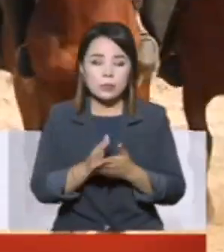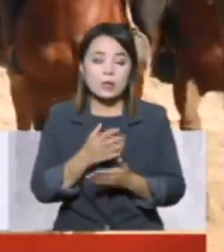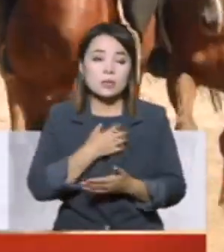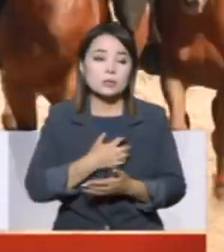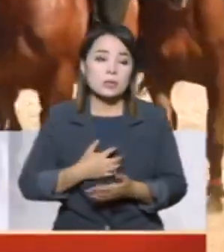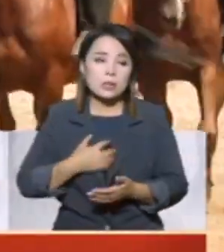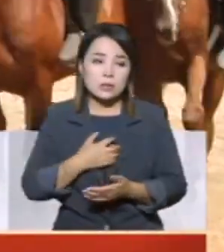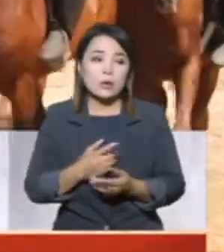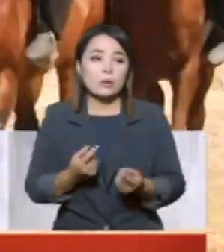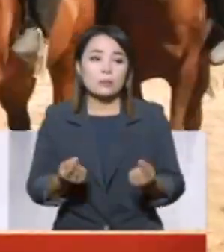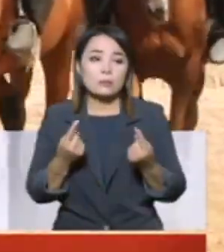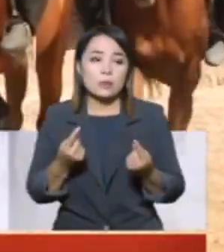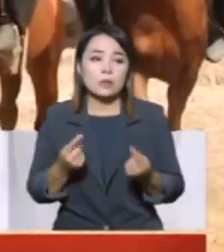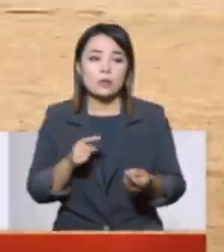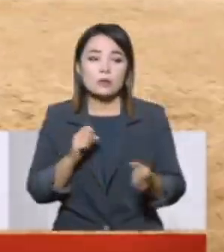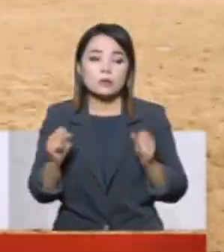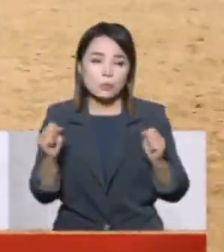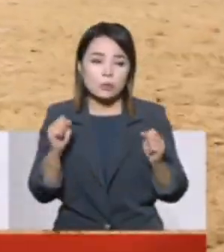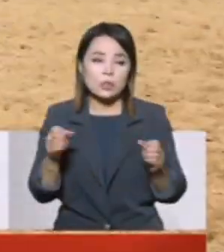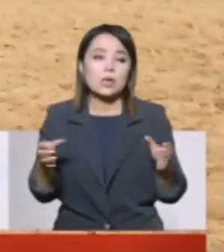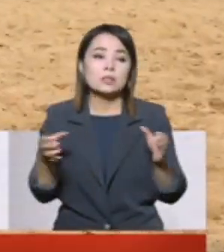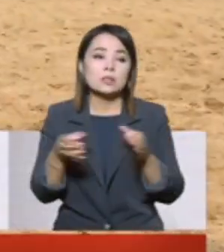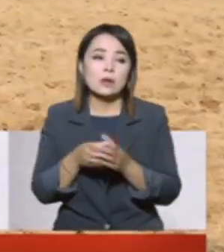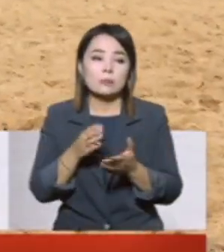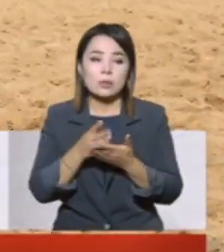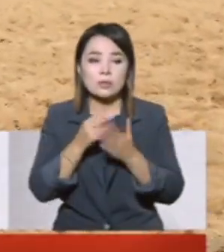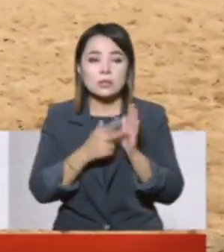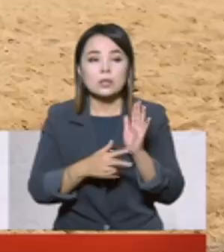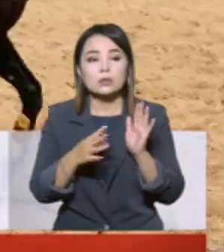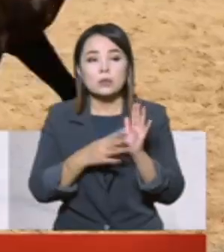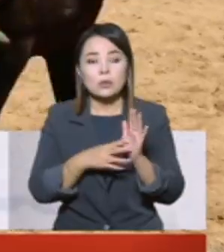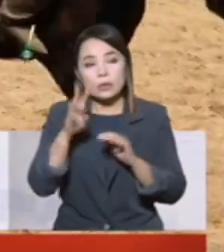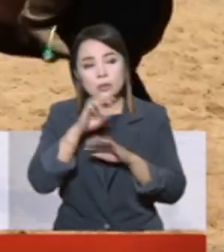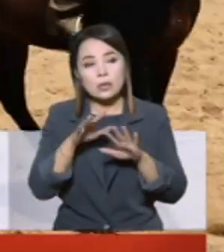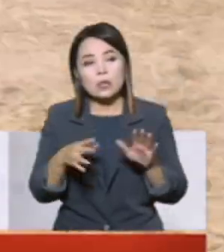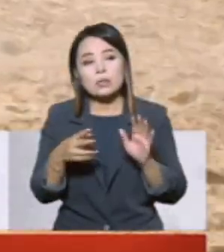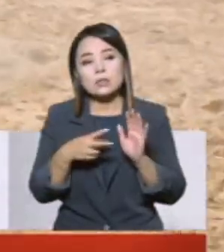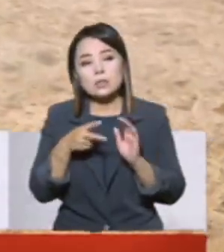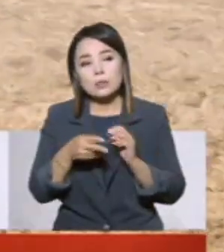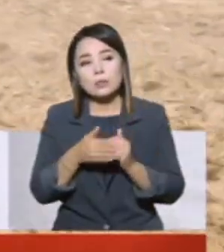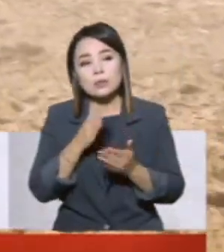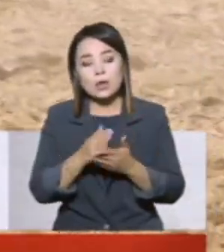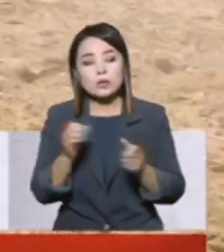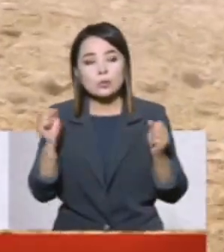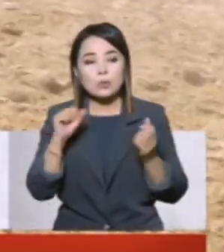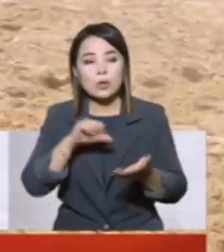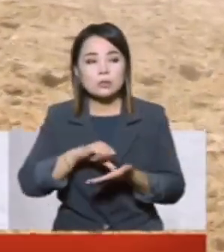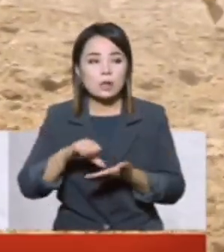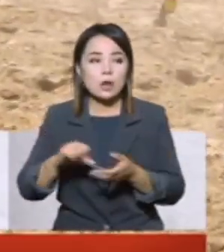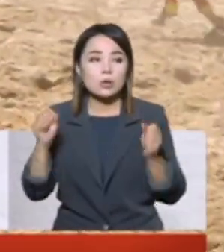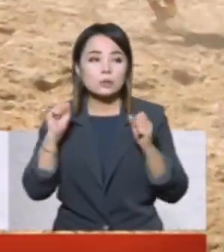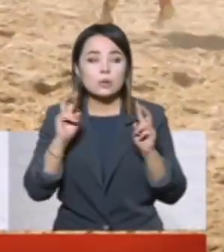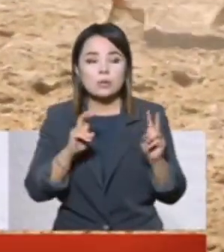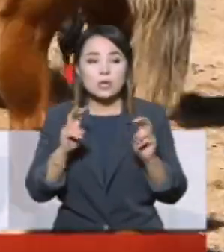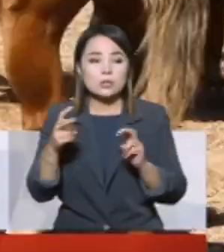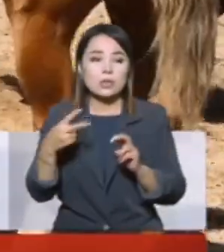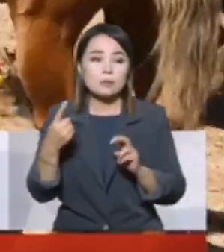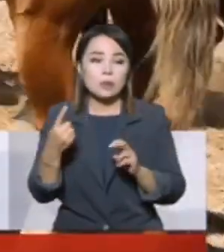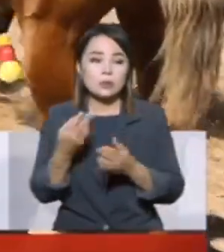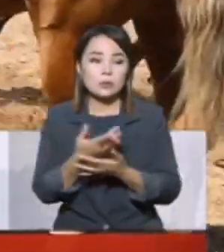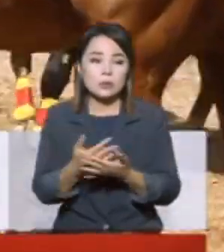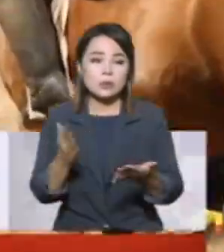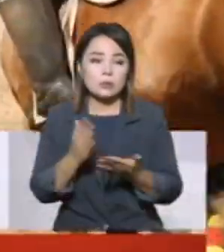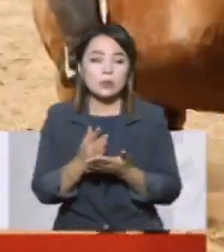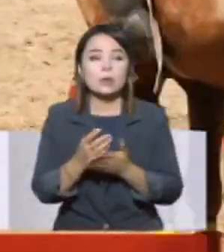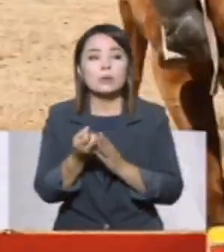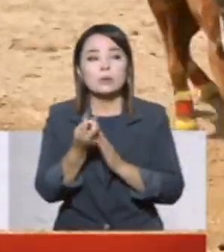маңызды әрі ауқымды әлемдік спорттық шарасында 89 елден 2000-нен астам спортшы қатыспақ. Бағдарламаға спорттың 21 түрі кірсе, оның